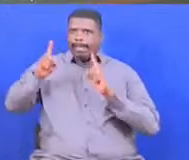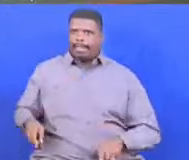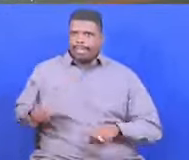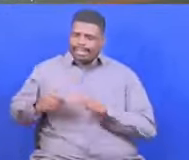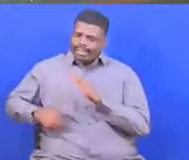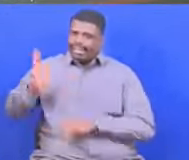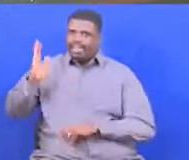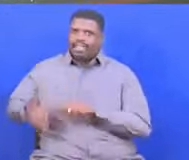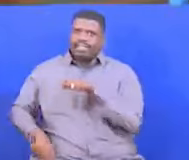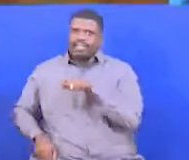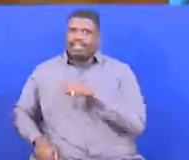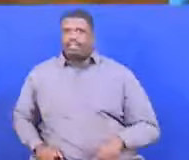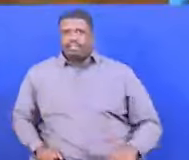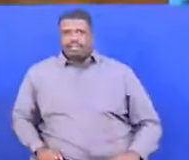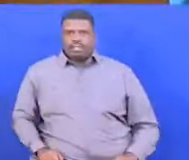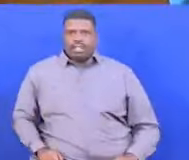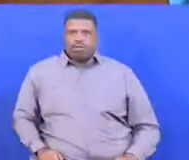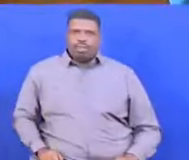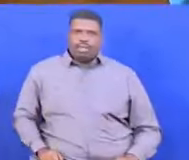wafika.